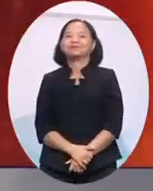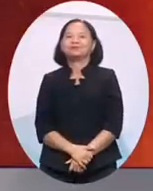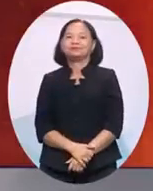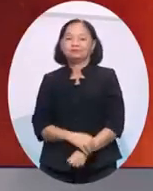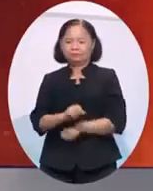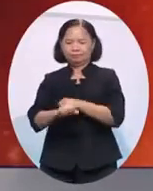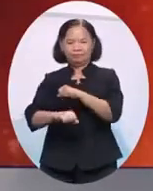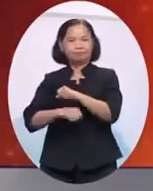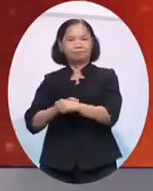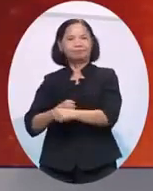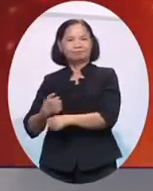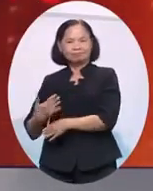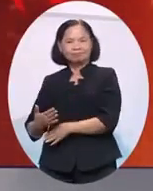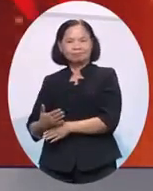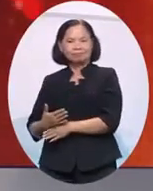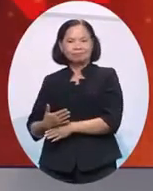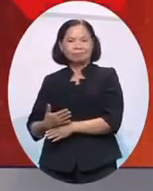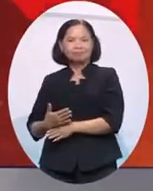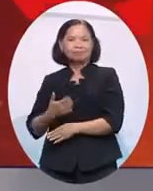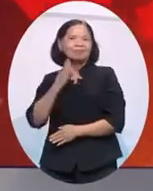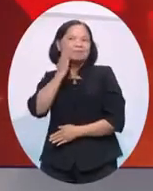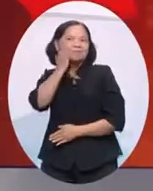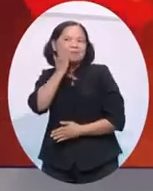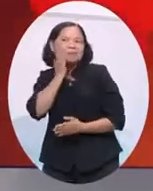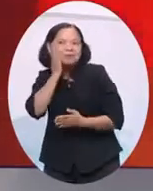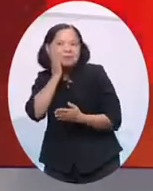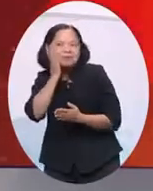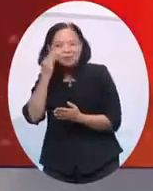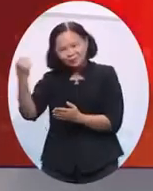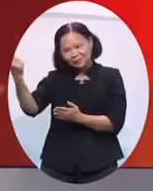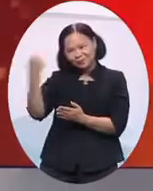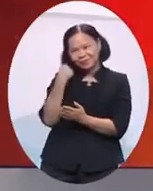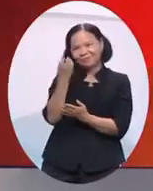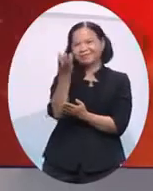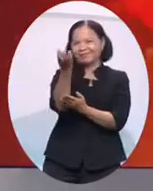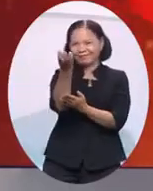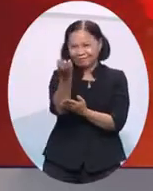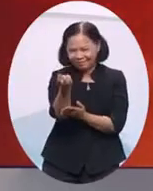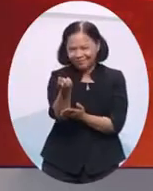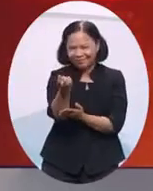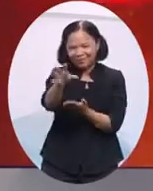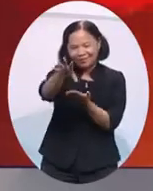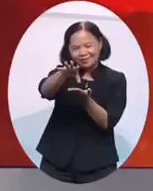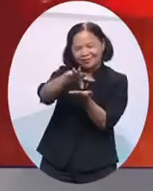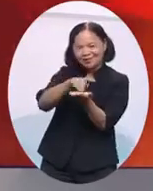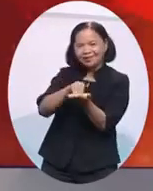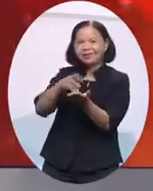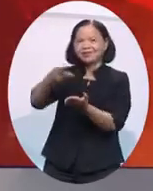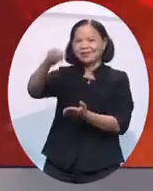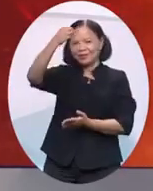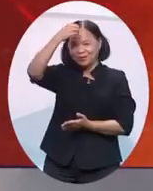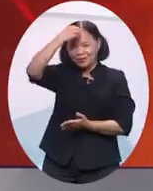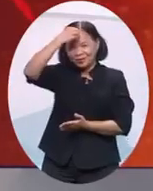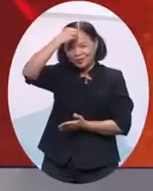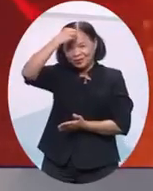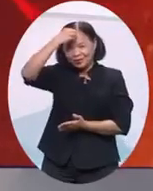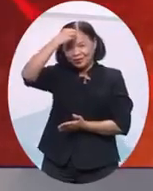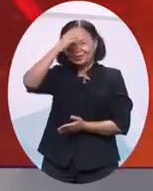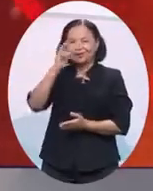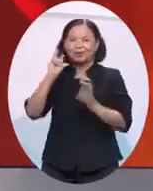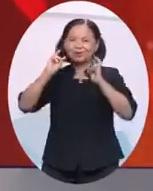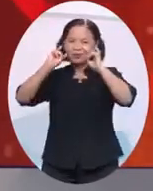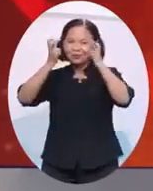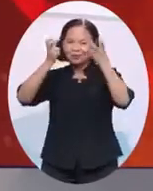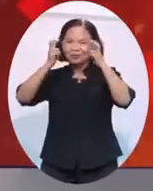Trong những năm gần đây, xu hướng thẩm mỹ ít xâm lấn đang trở nên phổ biến. Đây cũng là nội dung chính được cập nhật tại Hội nghị Khoa học và Đào tạo liên tục chủ đề Thẩm